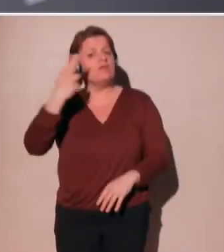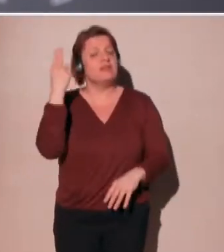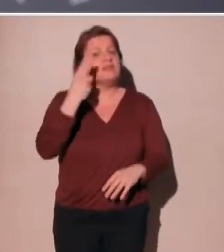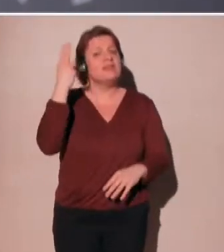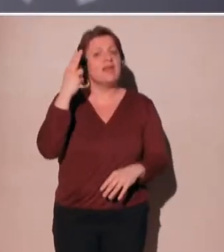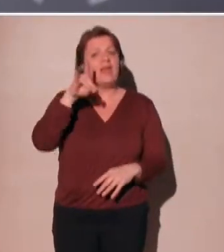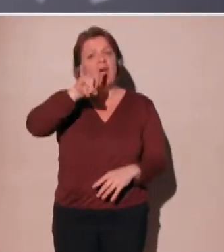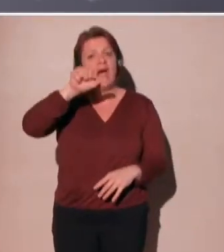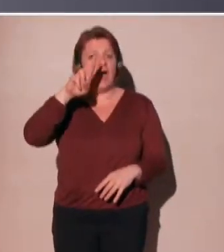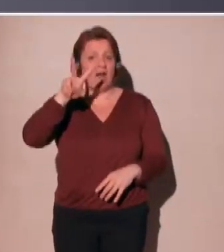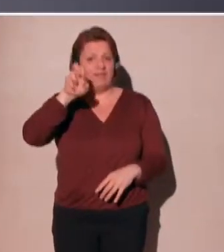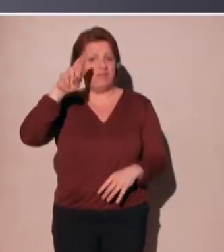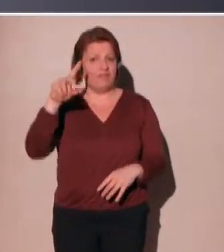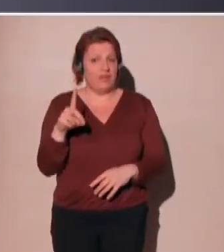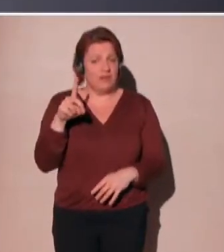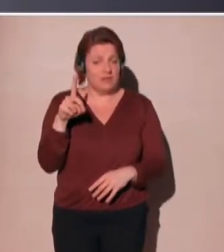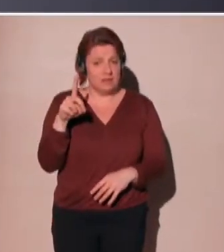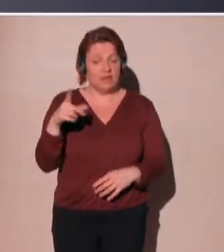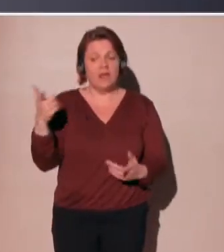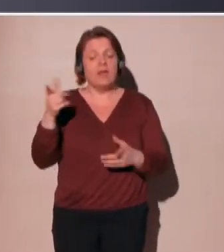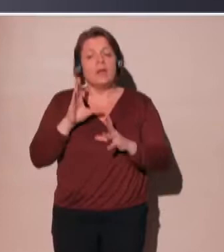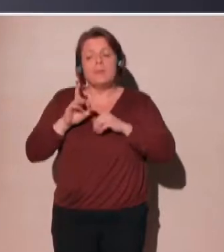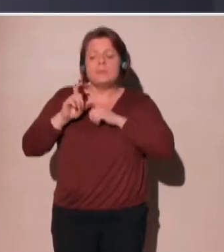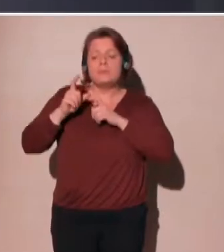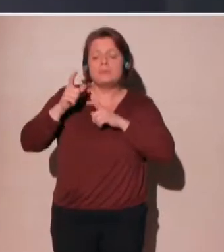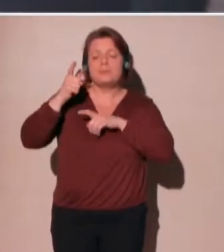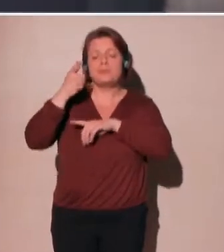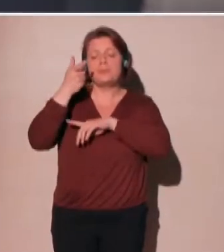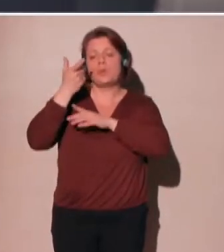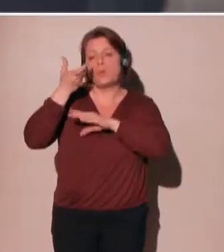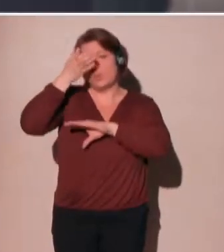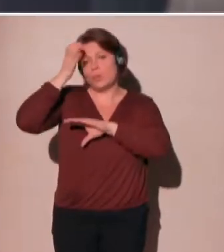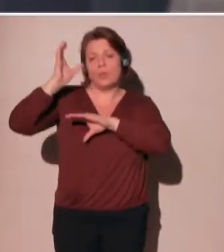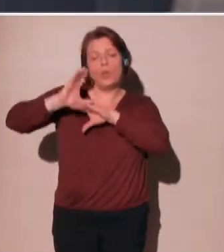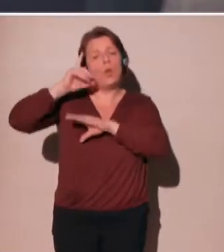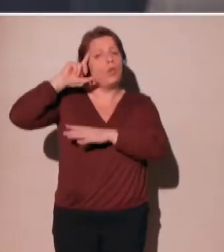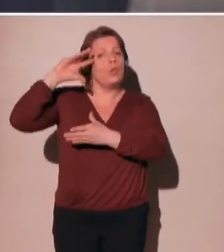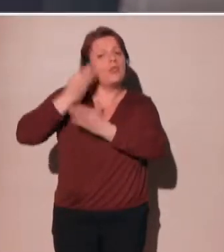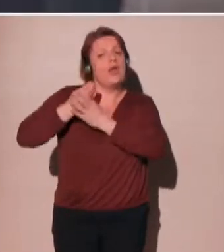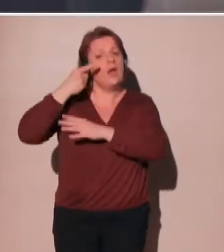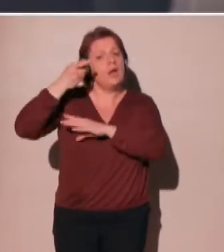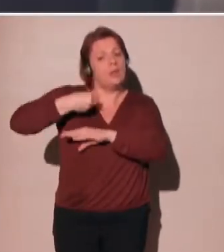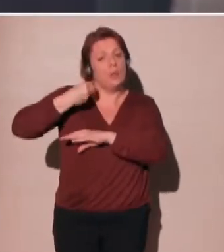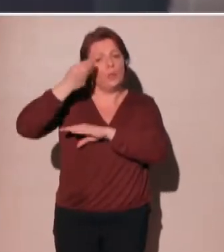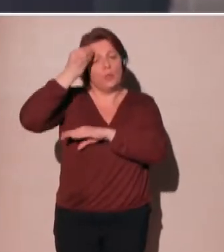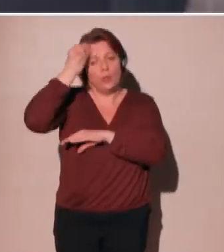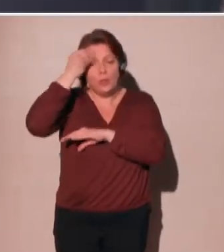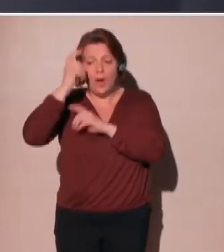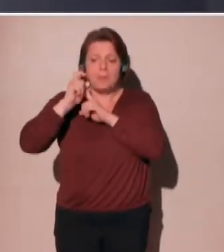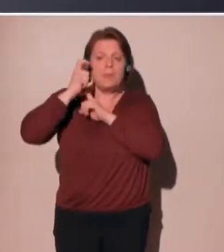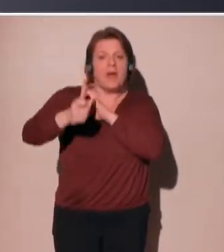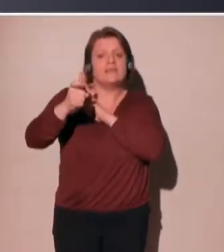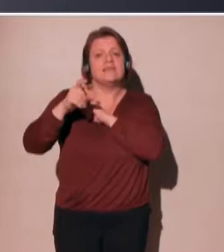l'université de Harvard et un postdoc au MIT. Puis elle a été professeure au